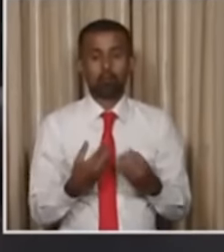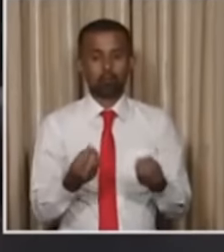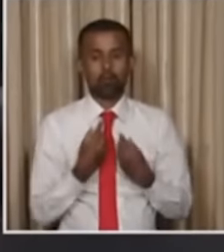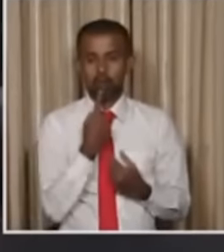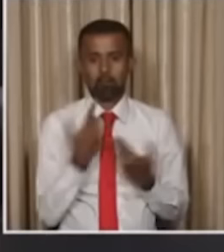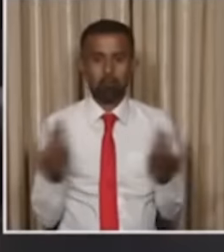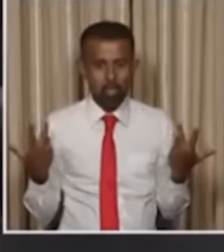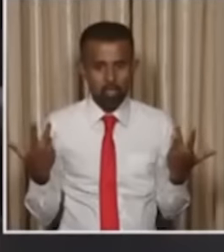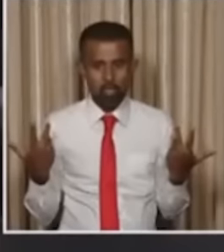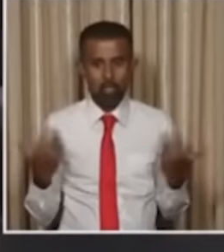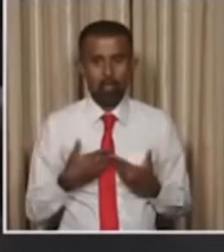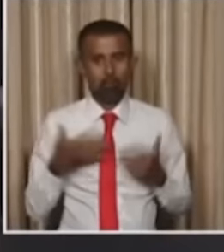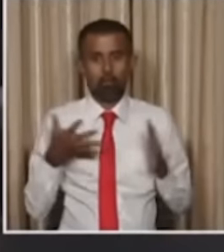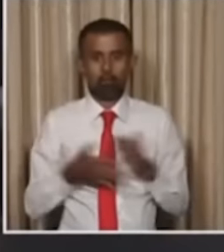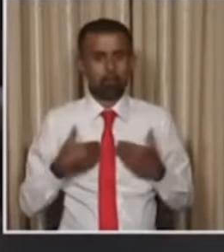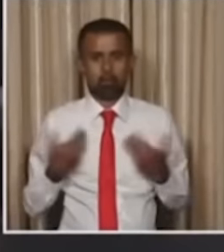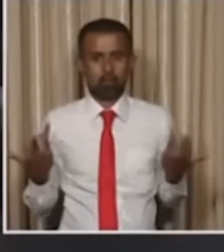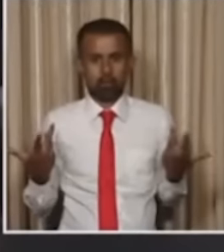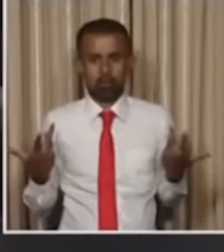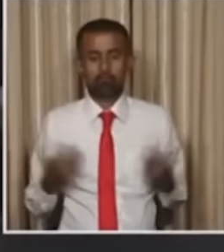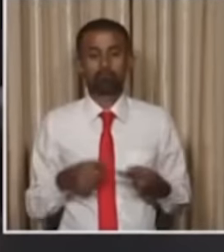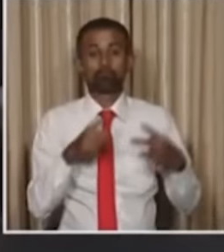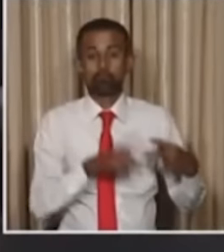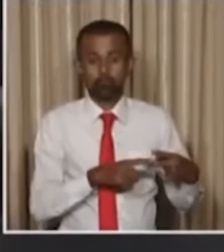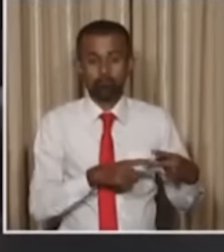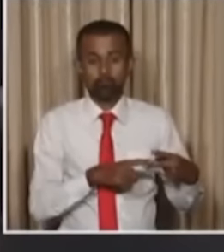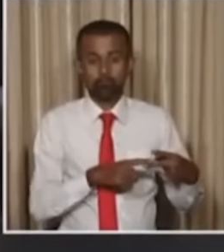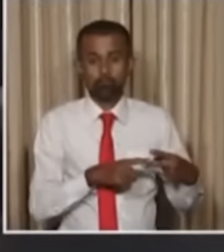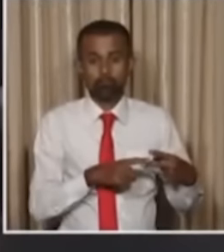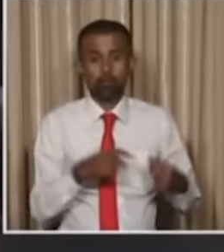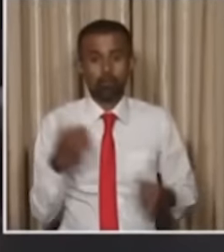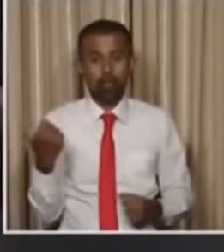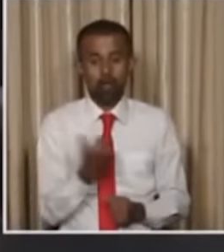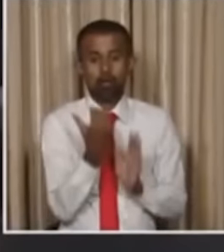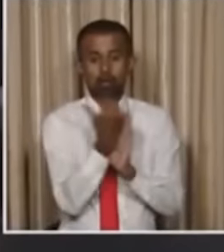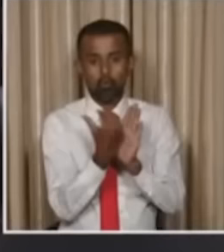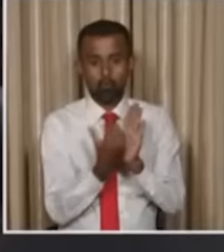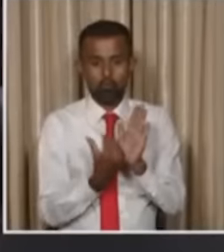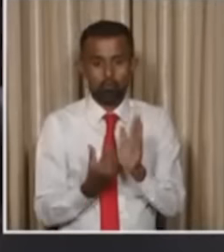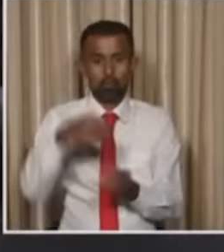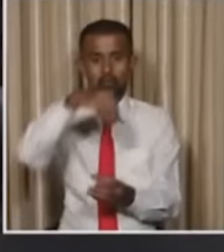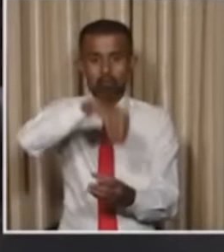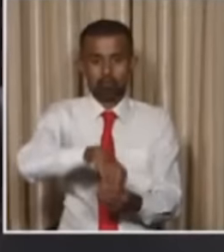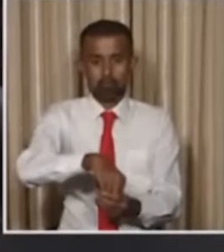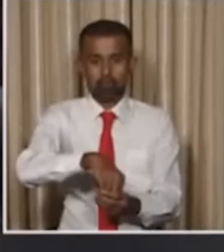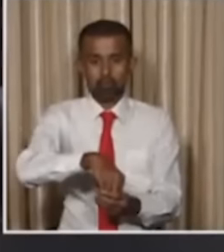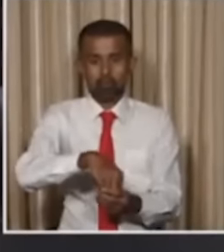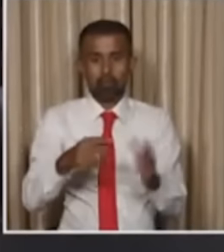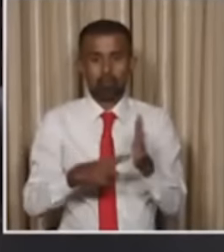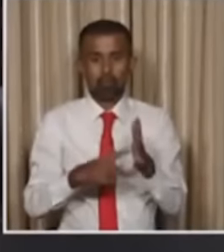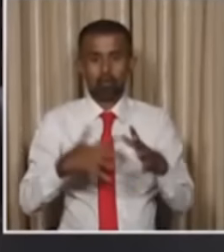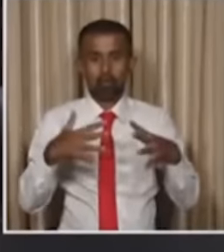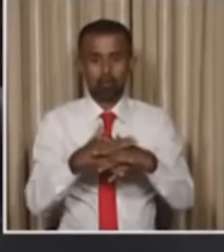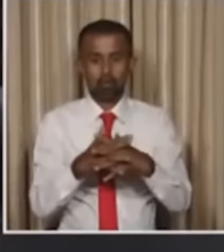බෑ. ඒක අපේ වැරද්දක් නෙවෙයි. අනිත් එක අලුත් ව්‍යවස්ථාවක් තුල නීතියට